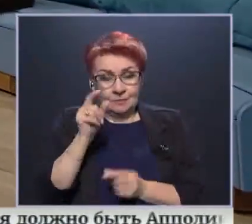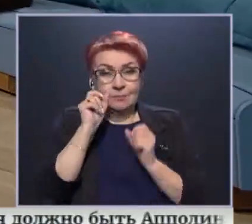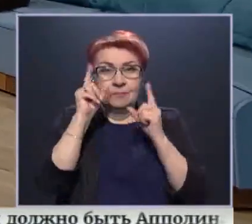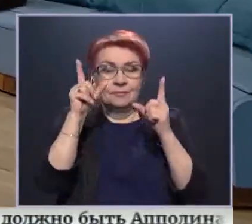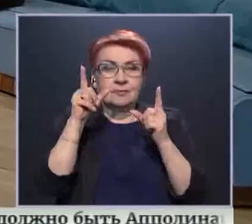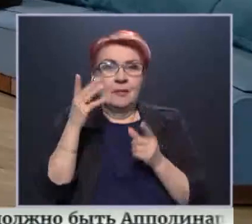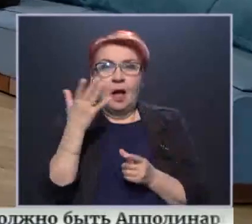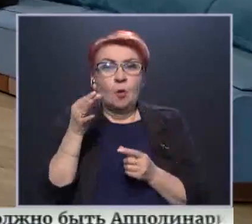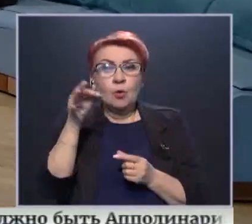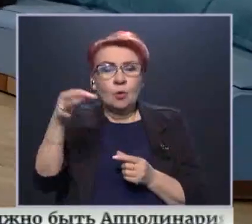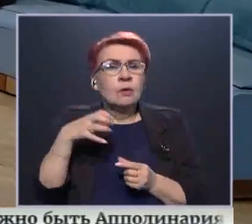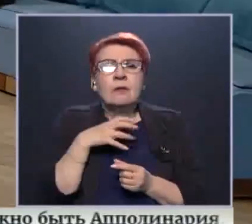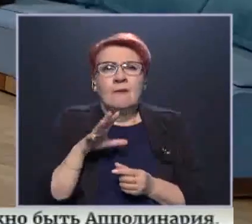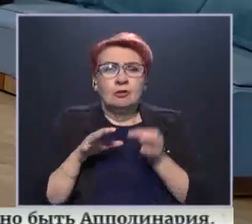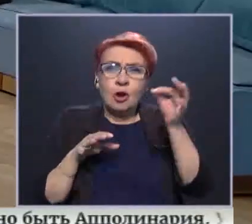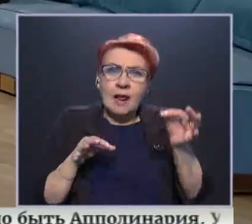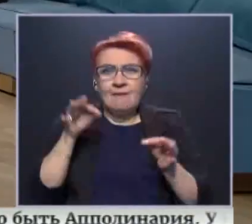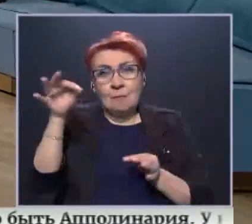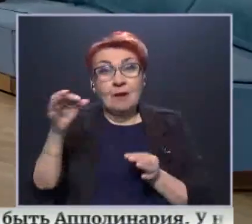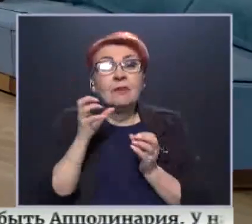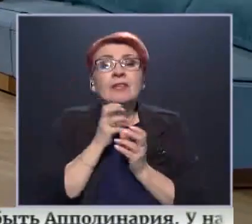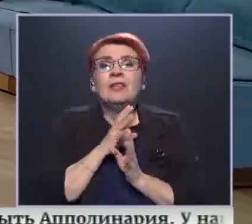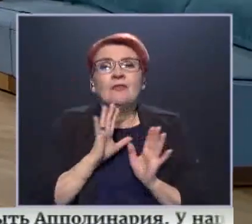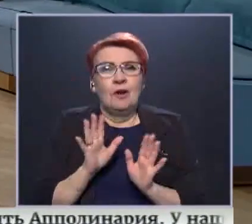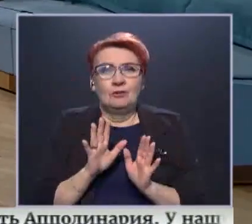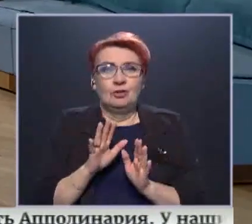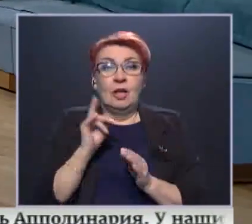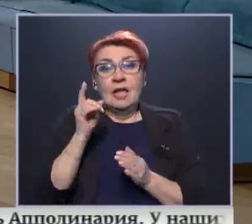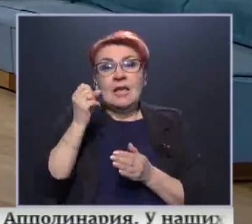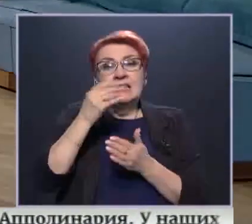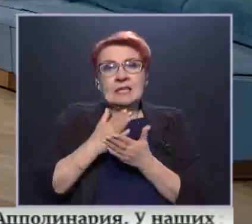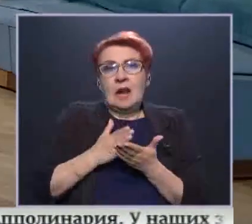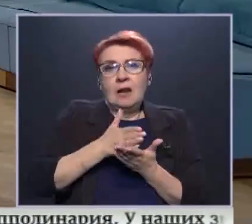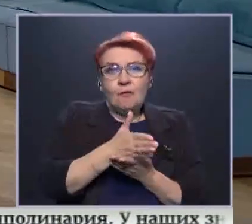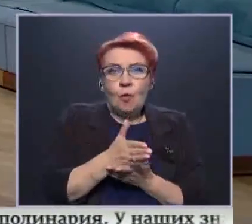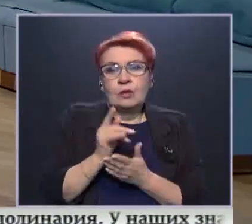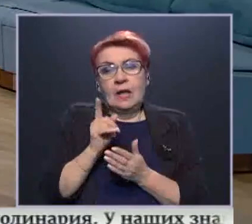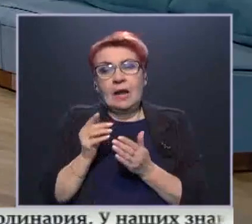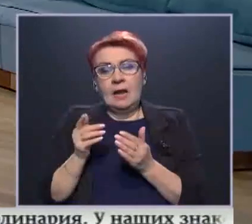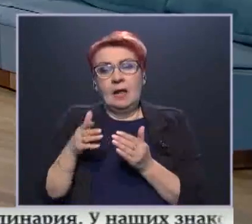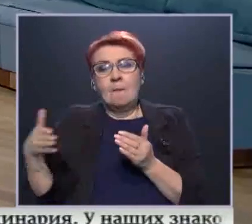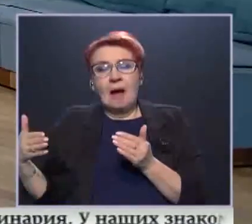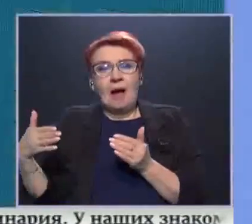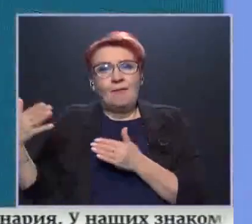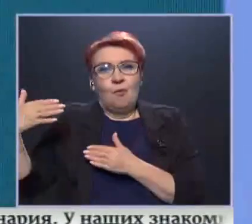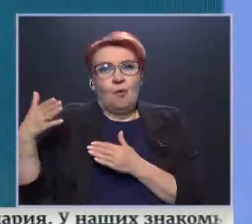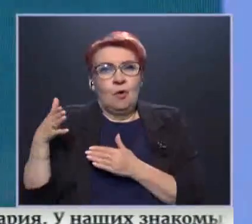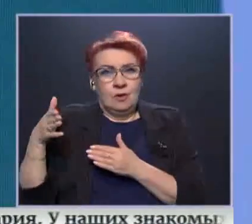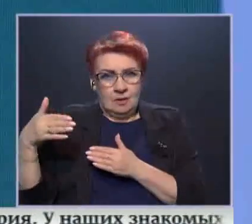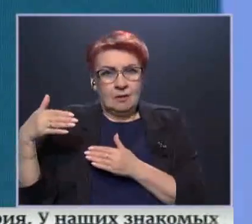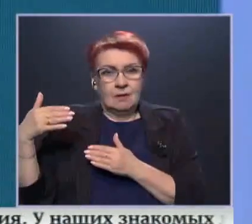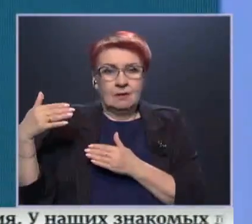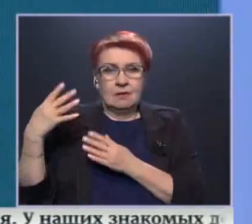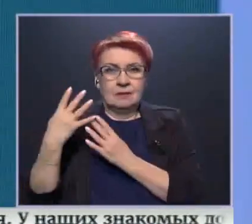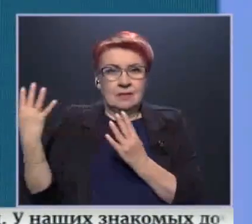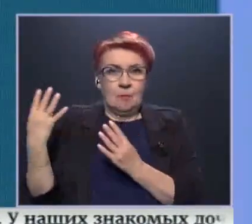рукой передавать свечку и входить центральной калиточкой или боковой, это не имеет никакого значения. И еще таких